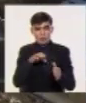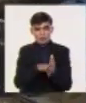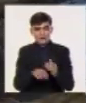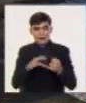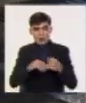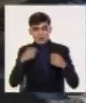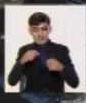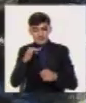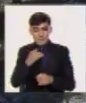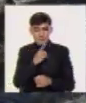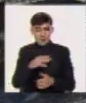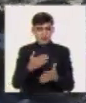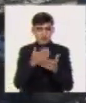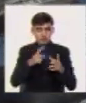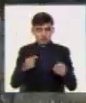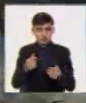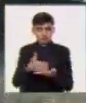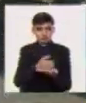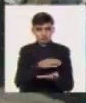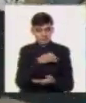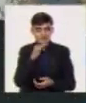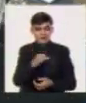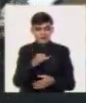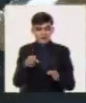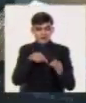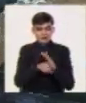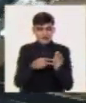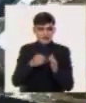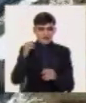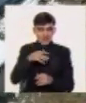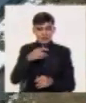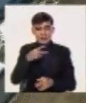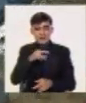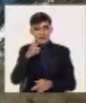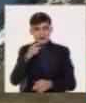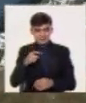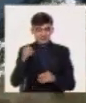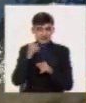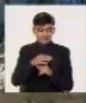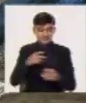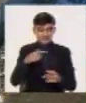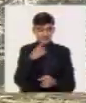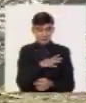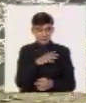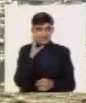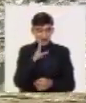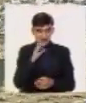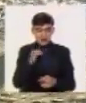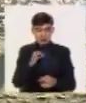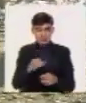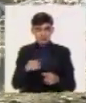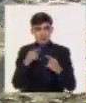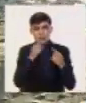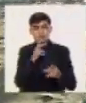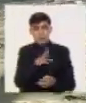сатып, миллиондап халықтан ақша жинап алған, ол аздай суменен жарыққа деп қаражат бергенімізбен кооператив төрайымына қарсы